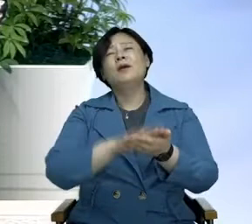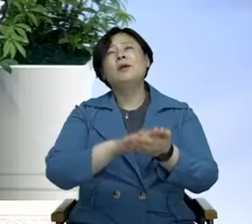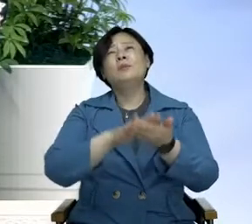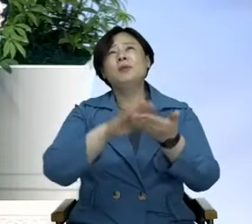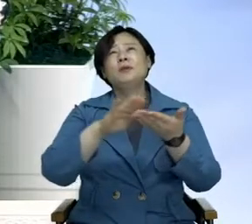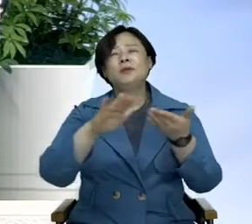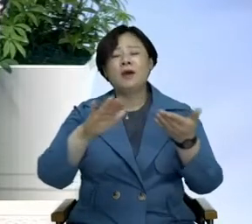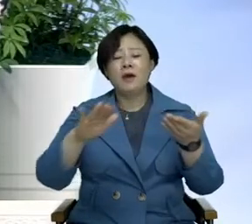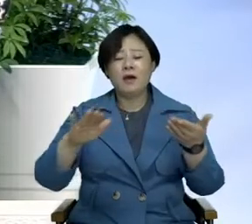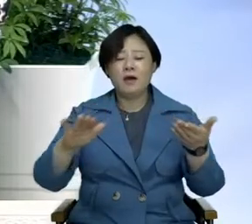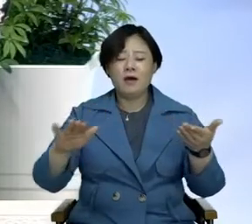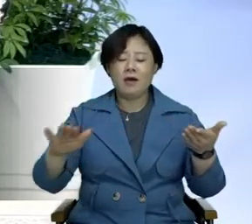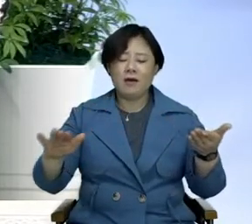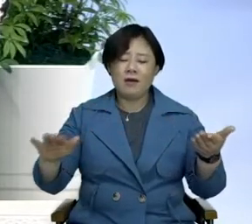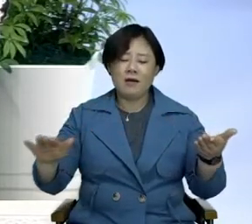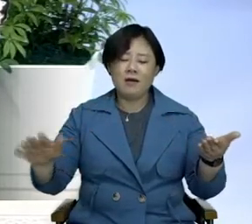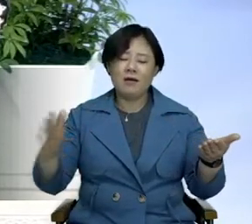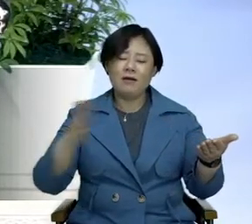선하십니다.